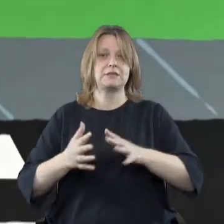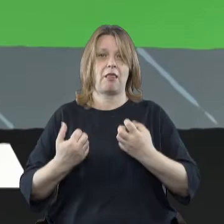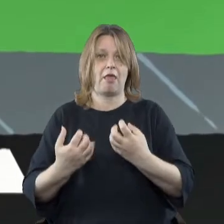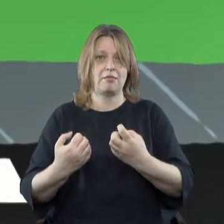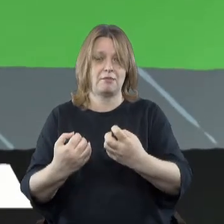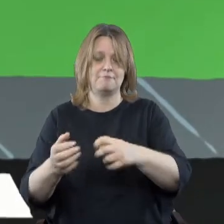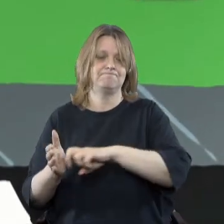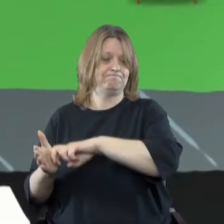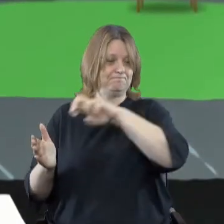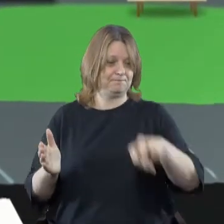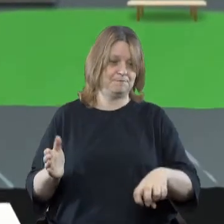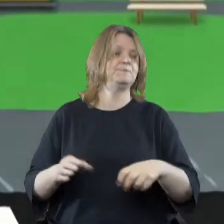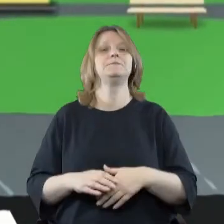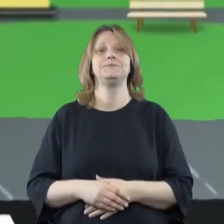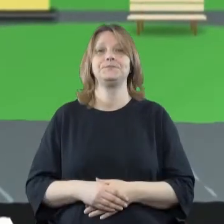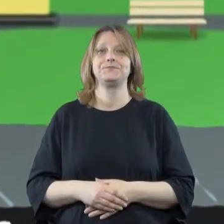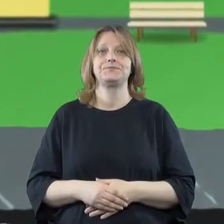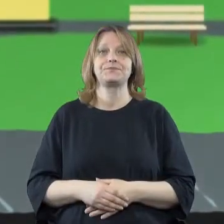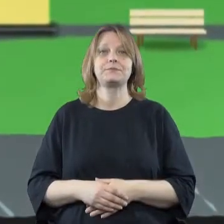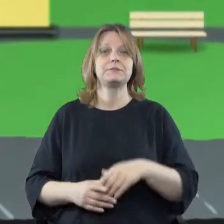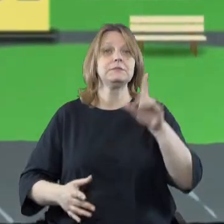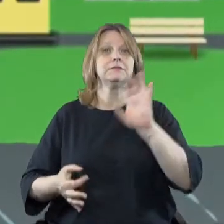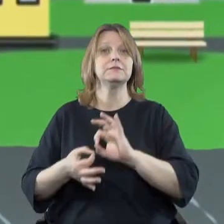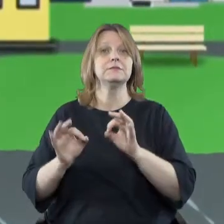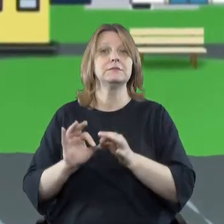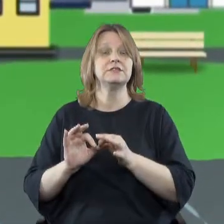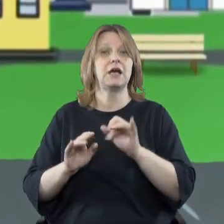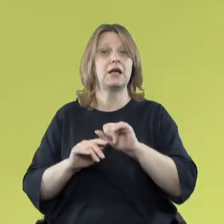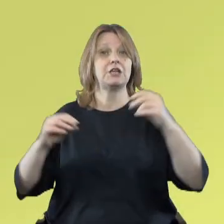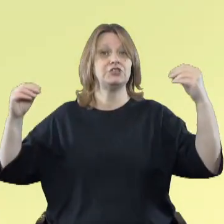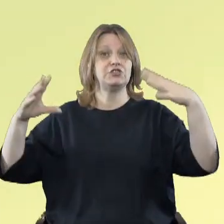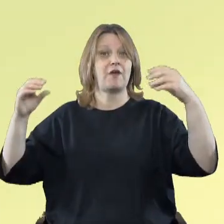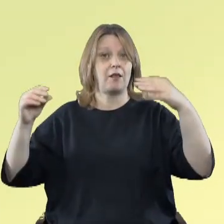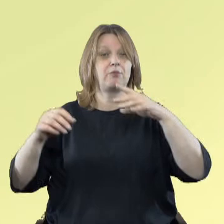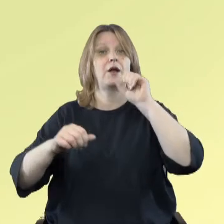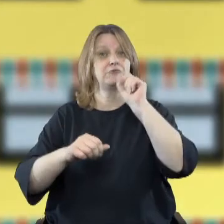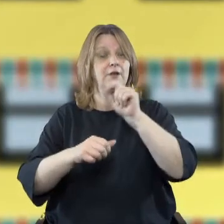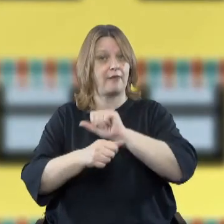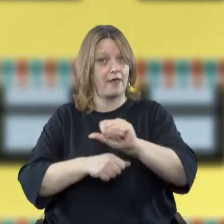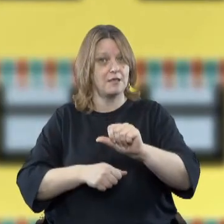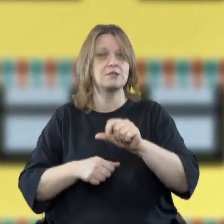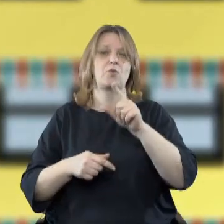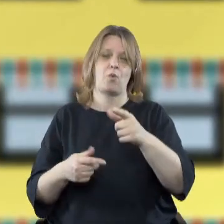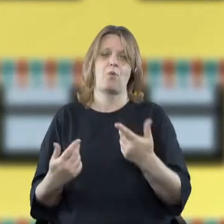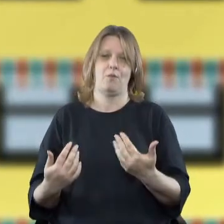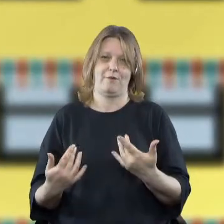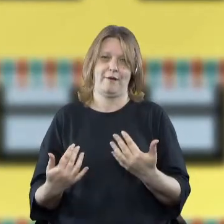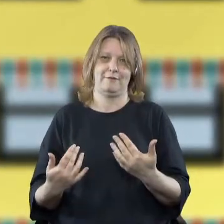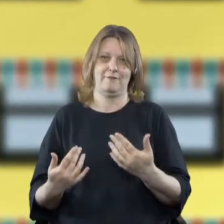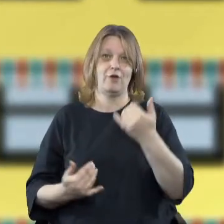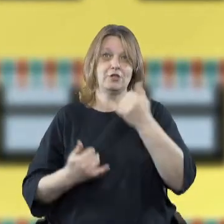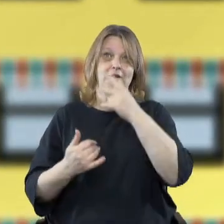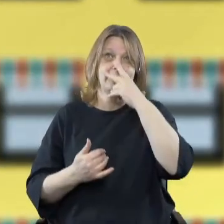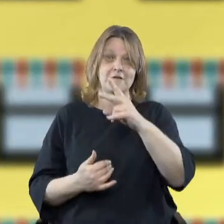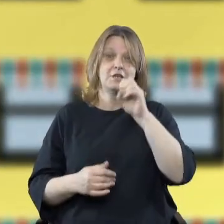przejść przez jezdnię. A jak wyglądałoby to na przejściu z sygnalizacją świetlną? Tutaj sytuacja jest ułatwiona. Kiedy widzisz